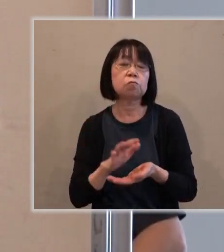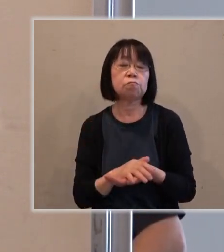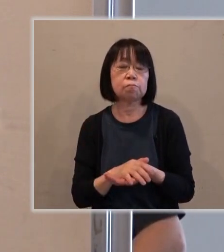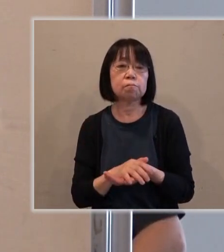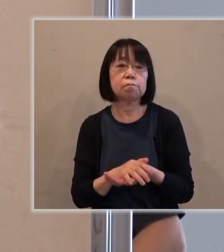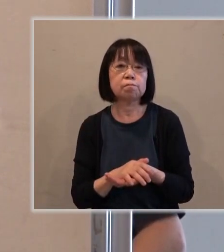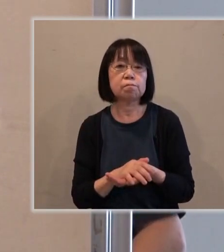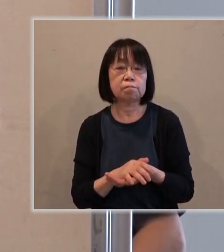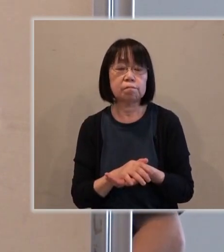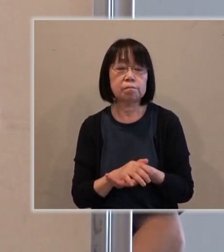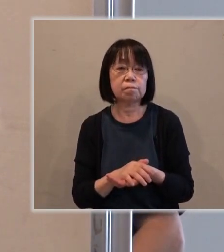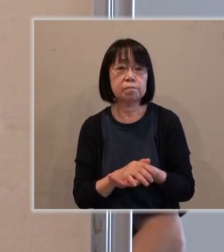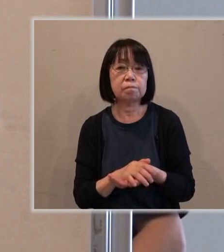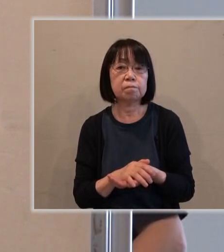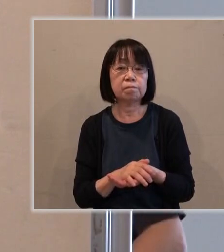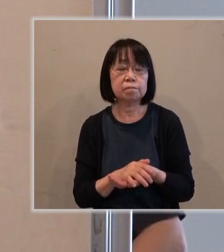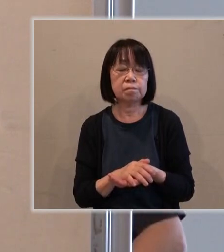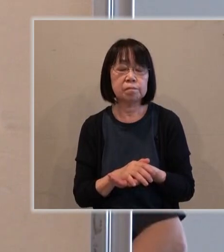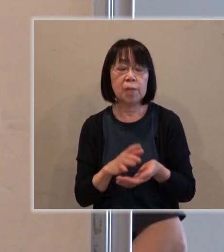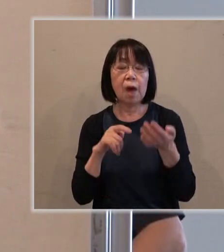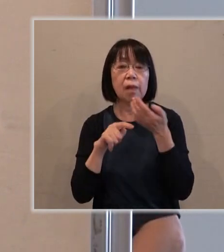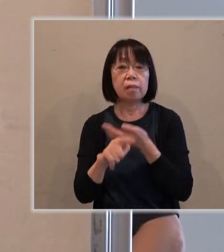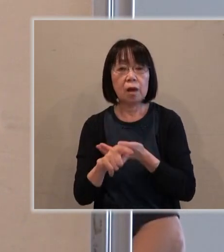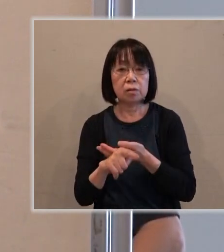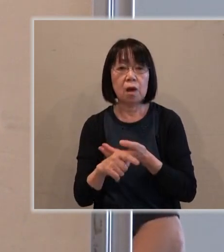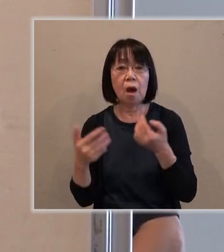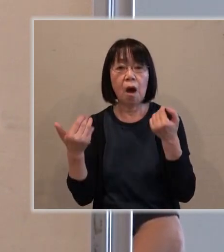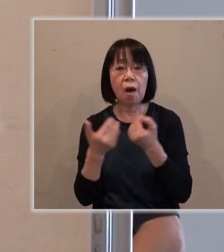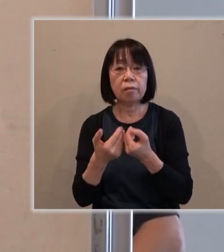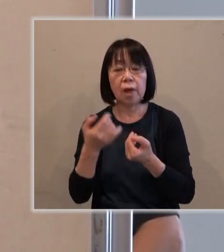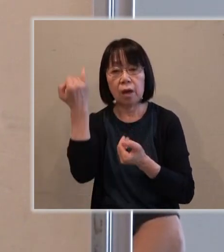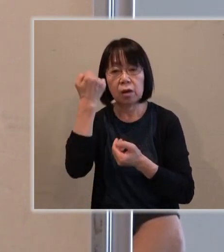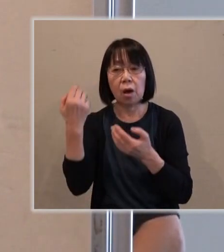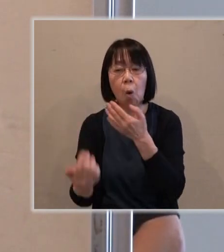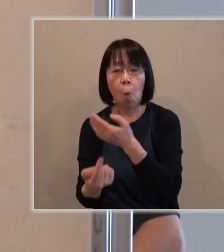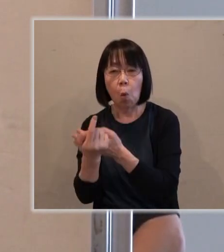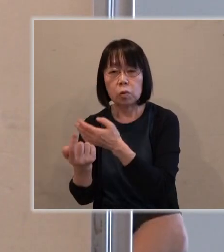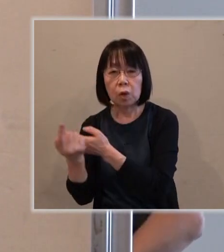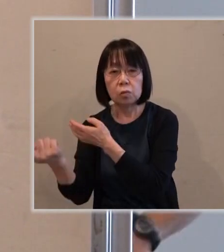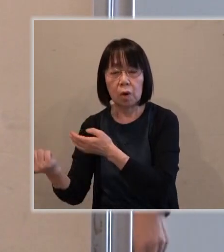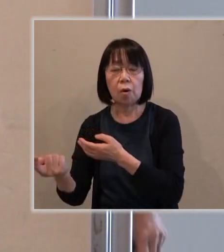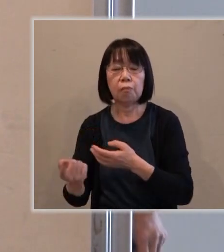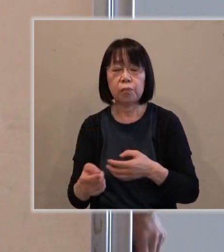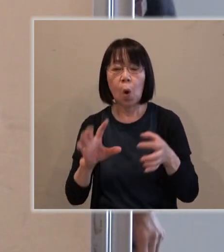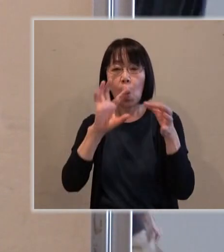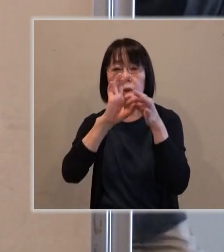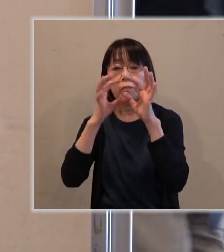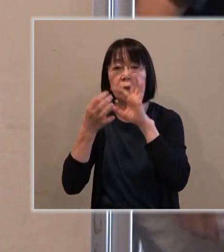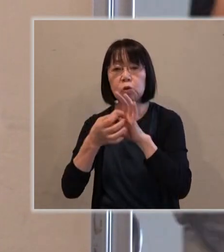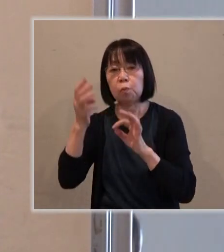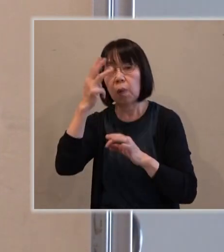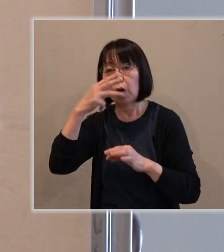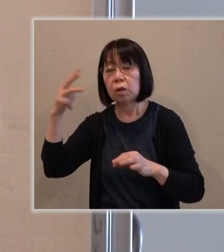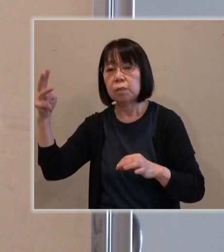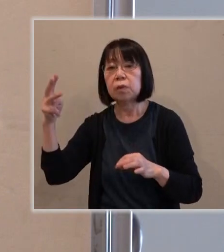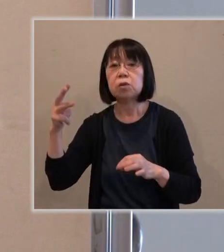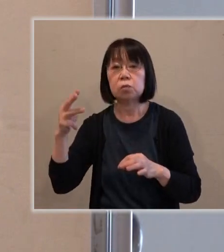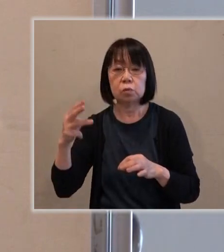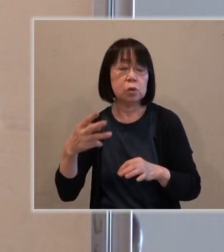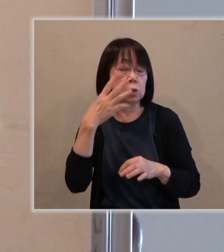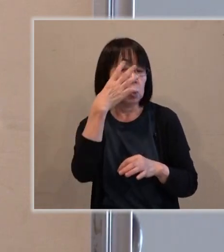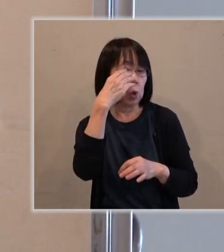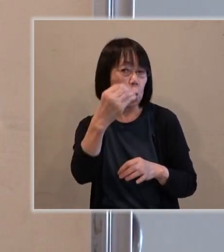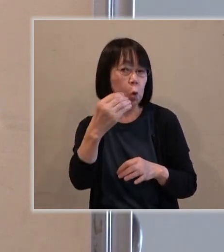ですよね。けどそれはなぜ反対意見が起きているかっていうと、やっぱりオリンピック・パラリンピックに対して興味があるからっていうこと